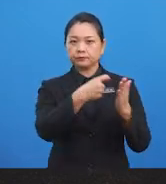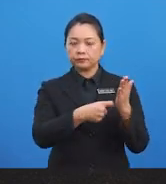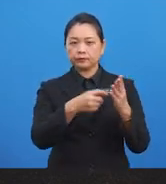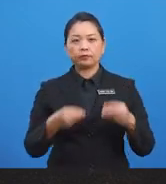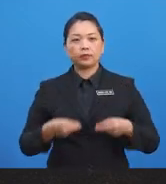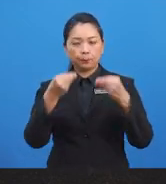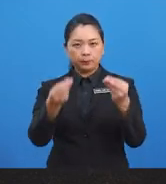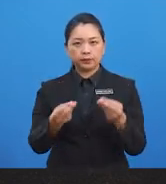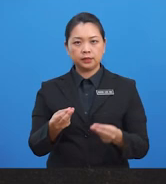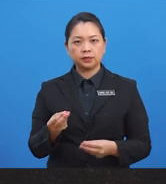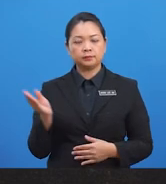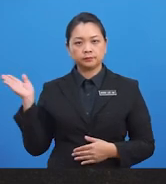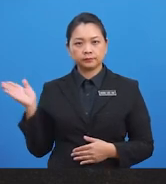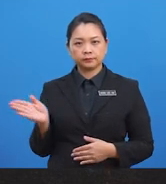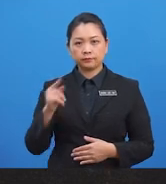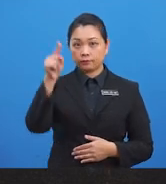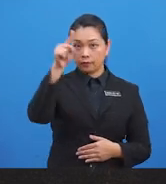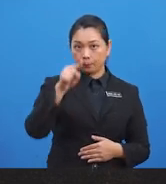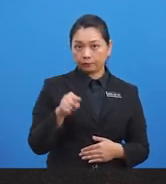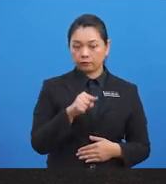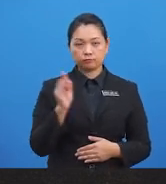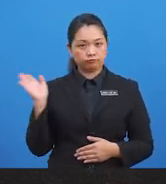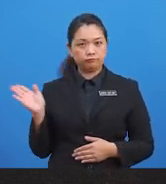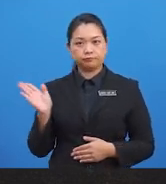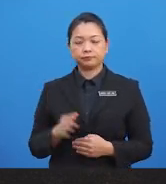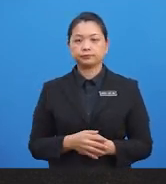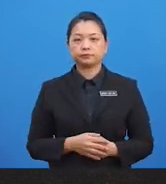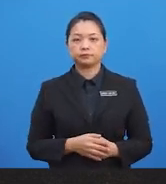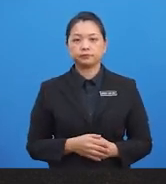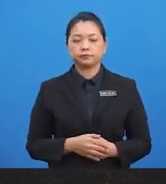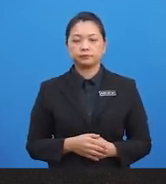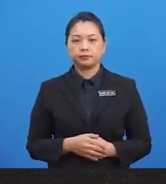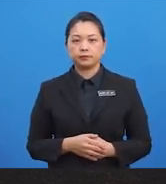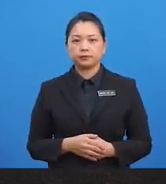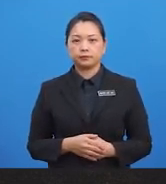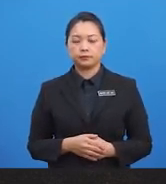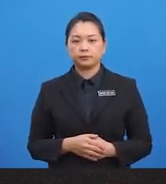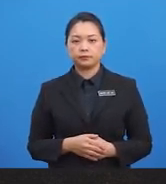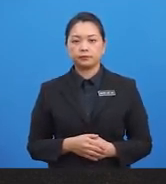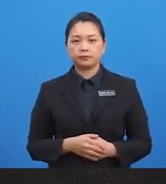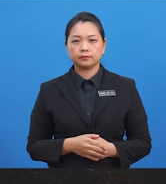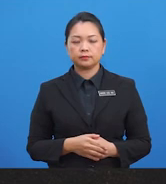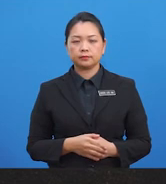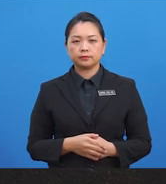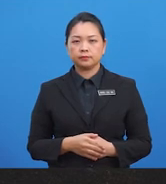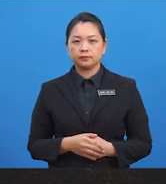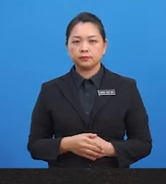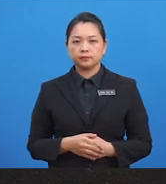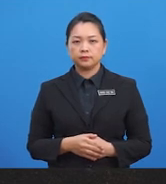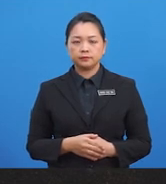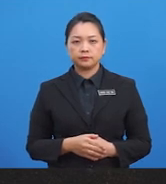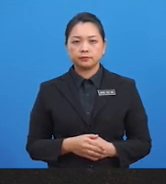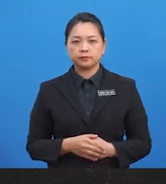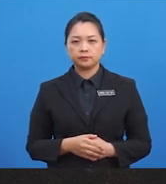Cari nilai bagi 3x tambah 5 bagi had 1 hingga 2.